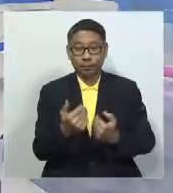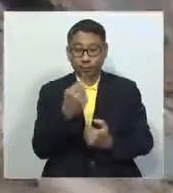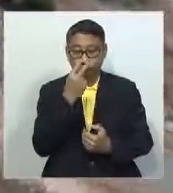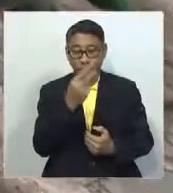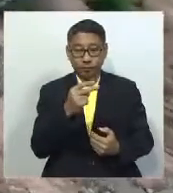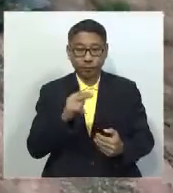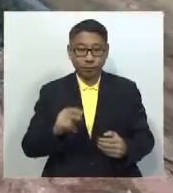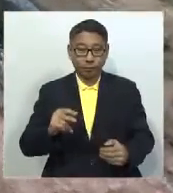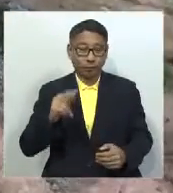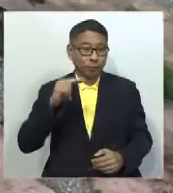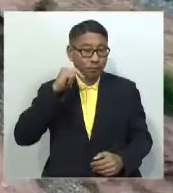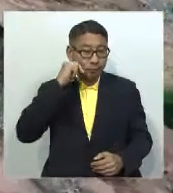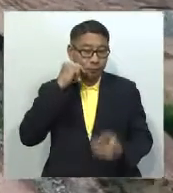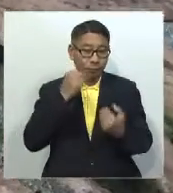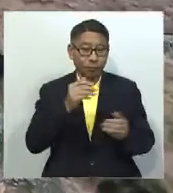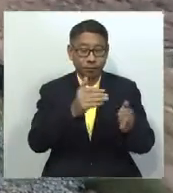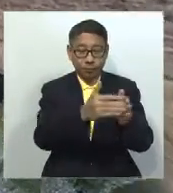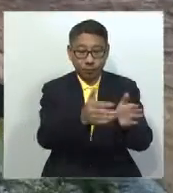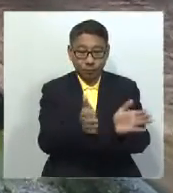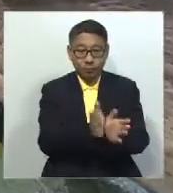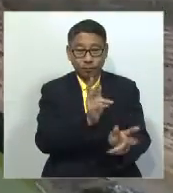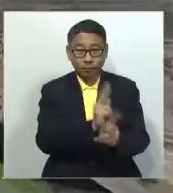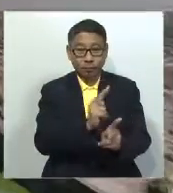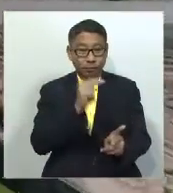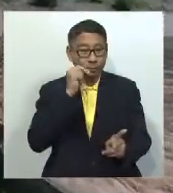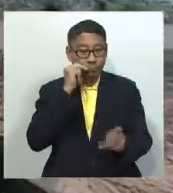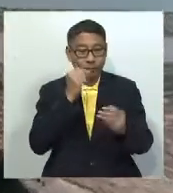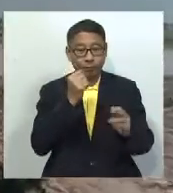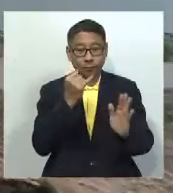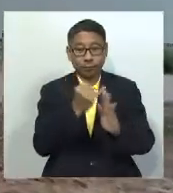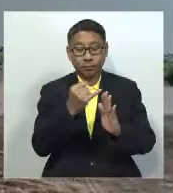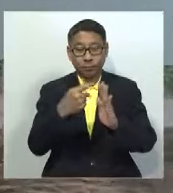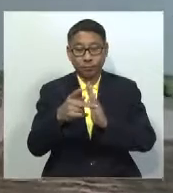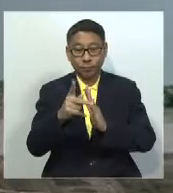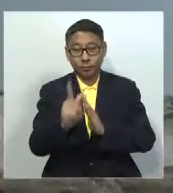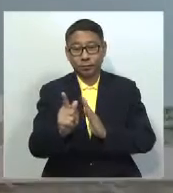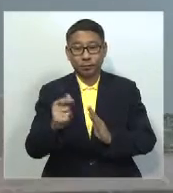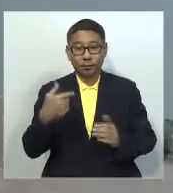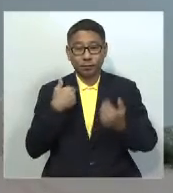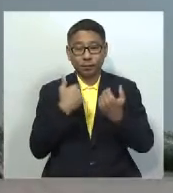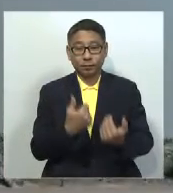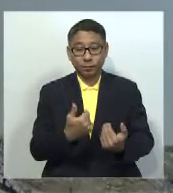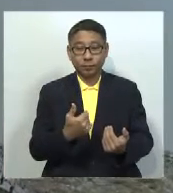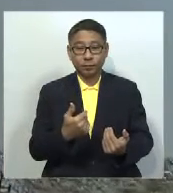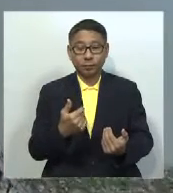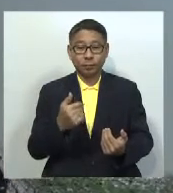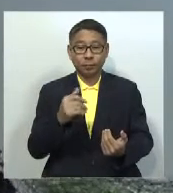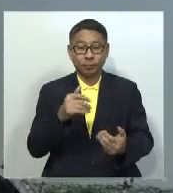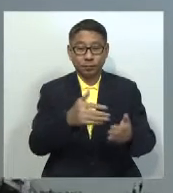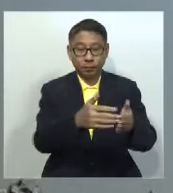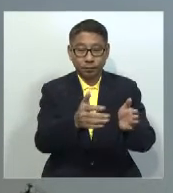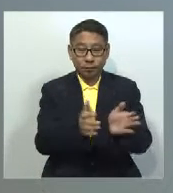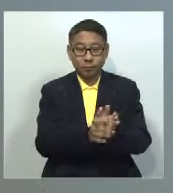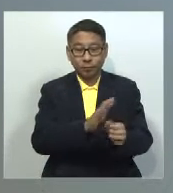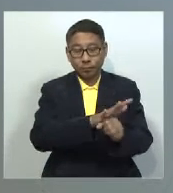ไปดูสถานการณ์น้ำกันนะคะที่อ่างเก็บน้ำห้วยเตยบ้านห้วยเตยตำบลท่าพระอำเภอเมืองจังหวัดขอนแก่นค่ะซึ่งเป็นแหล่ง